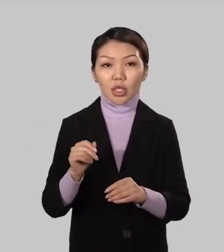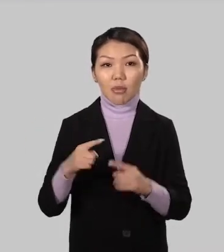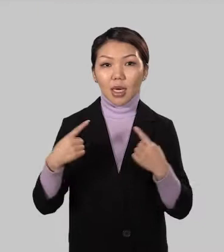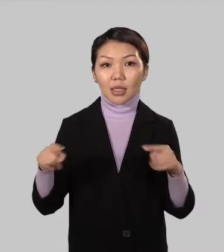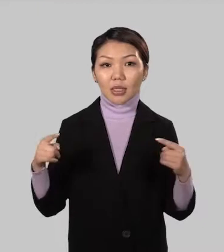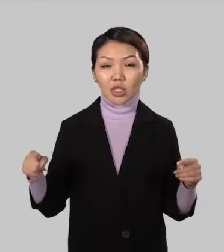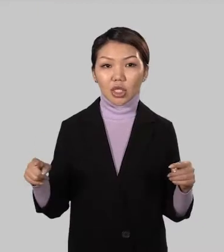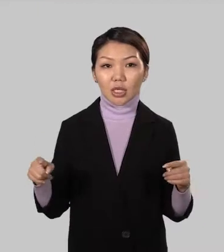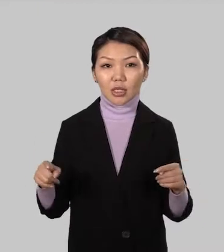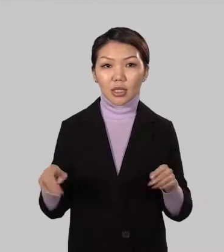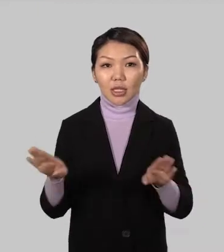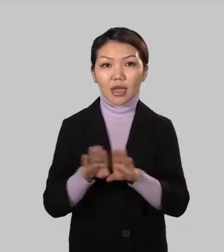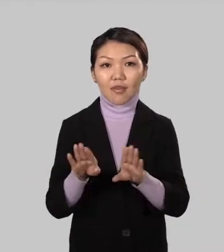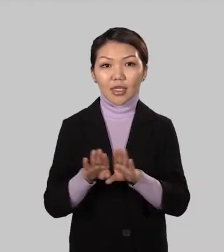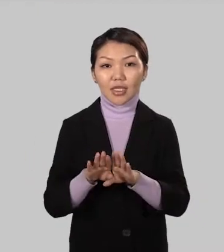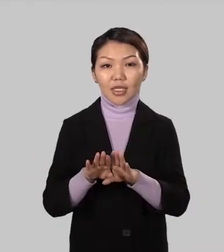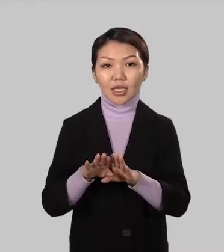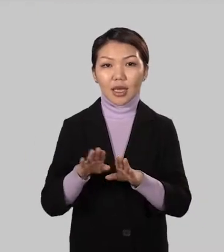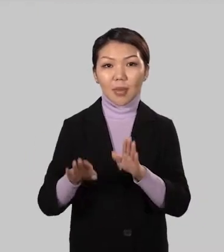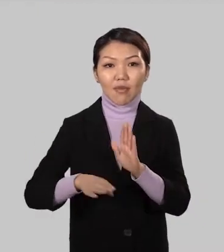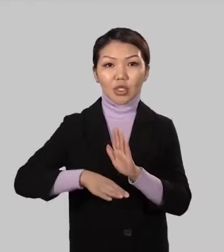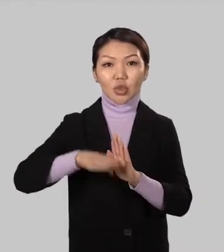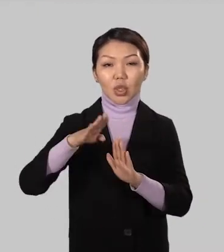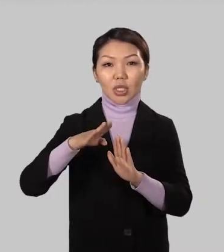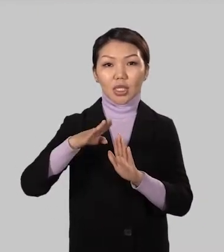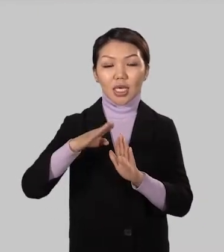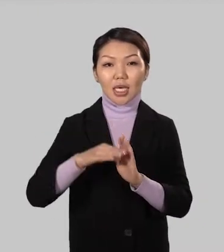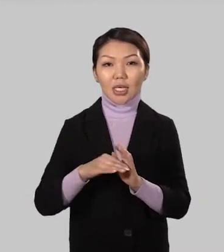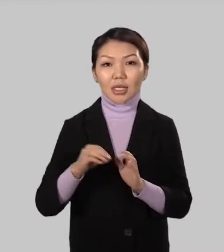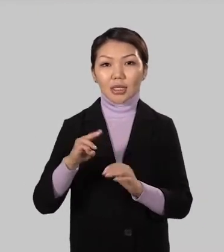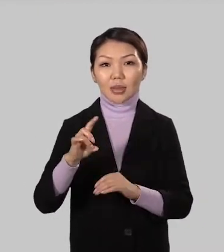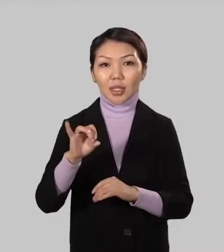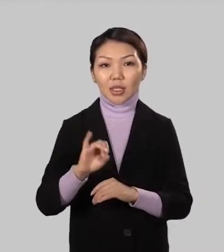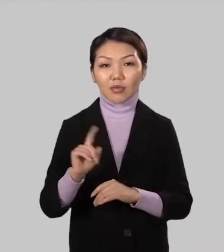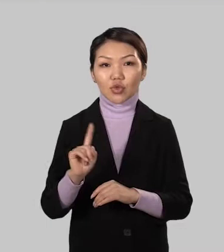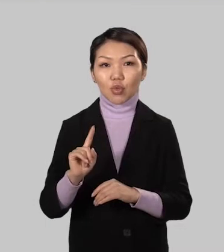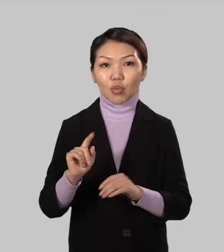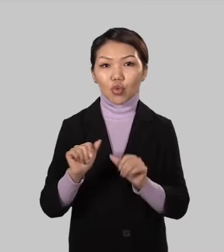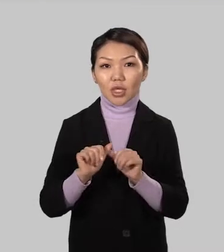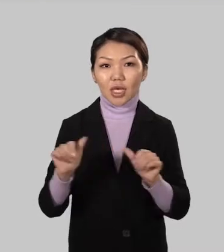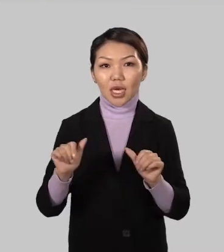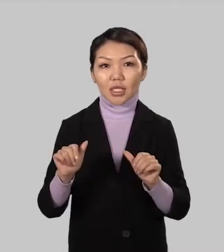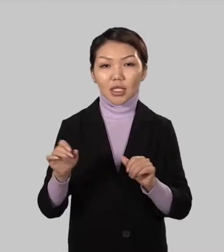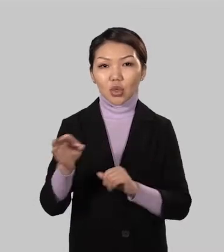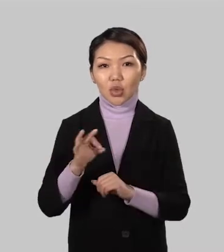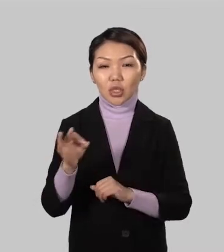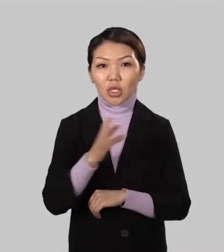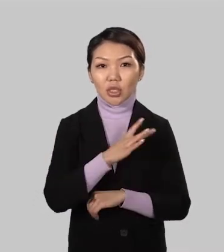сравнительная и превосходная степени в чем уникальность озера иссык-куль